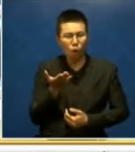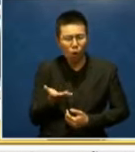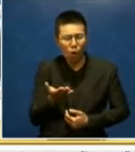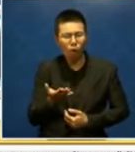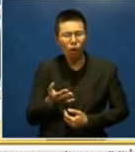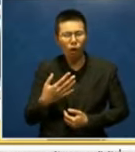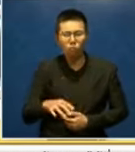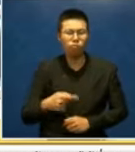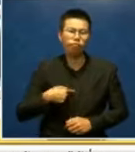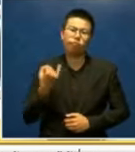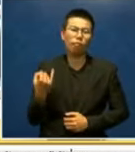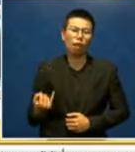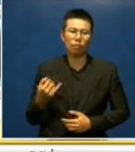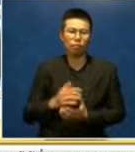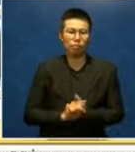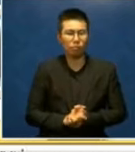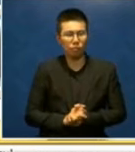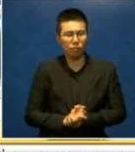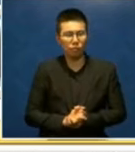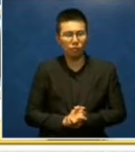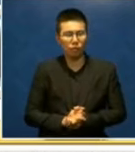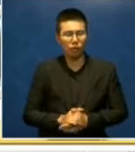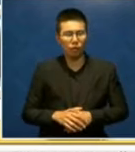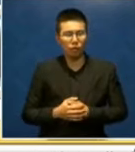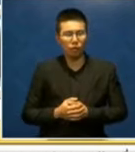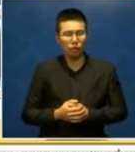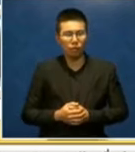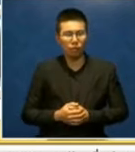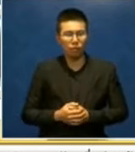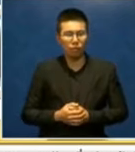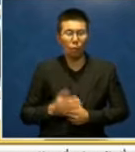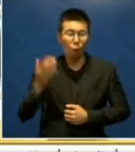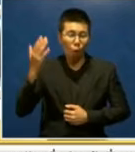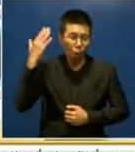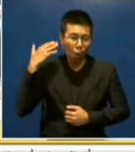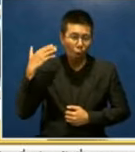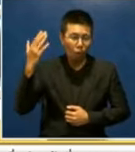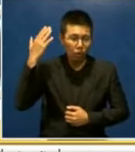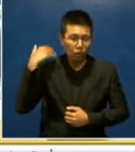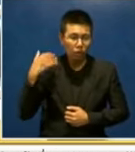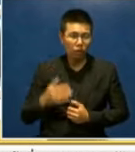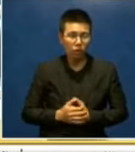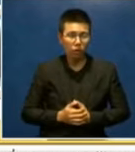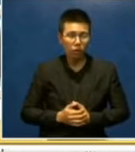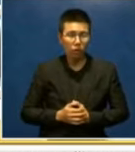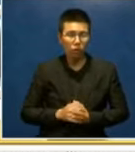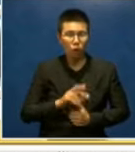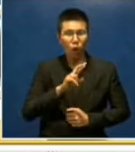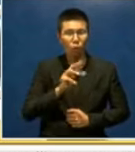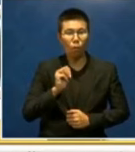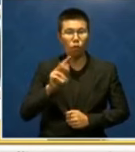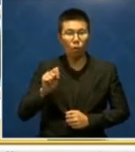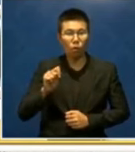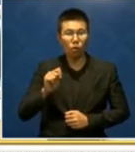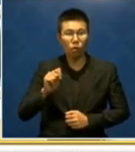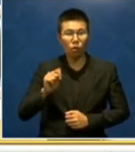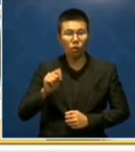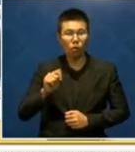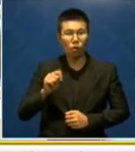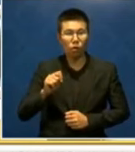ได้หลายๆครั้งครับเมื่อสมัยที่ท่านรัฐมนตรีชัดชาติขออนุญาตเอ่ยนาม